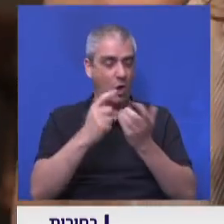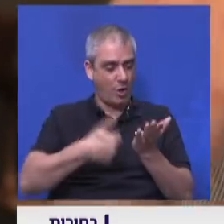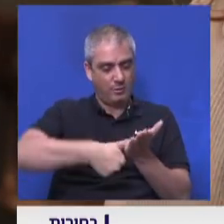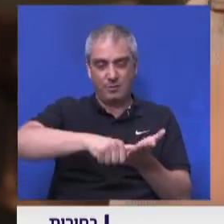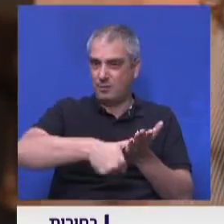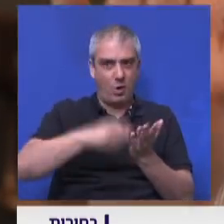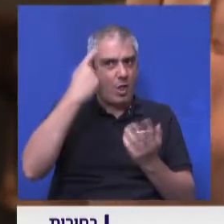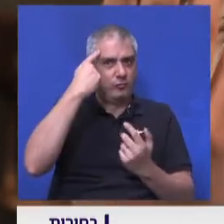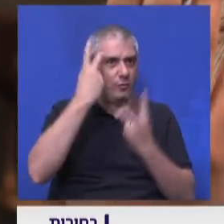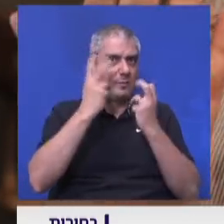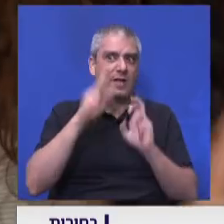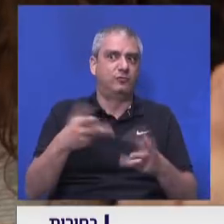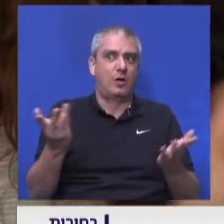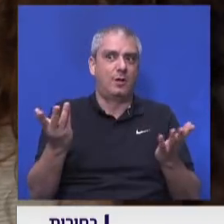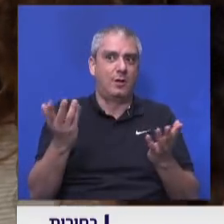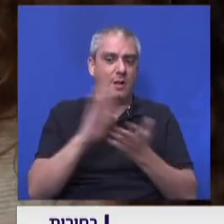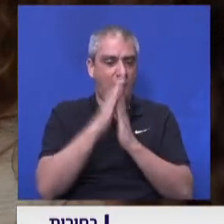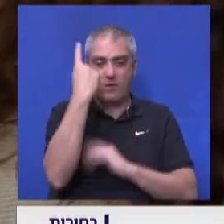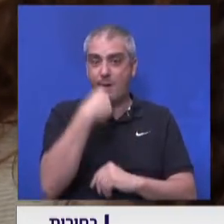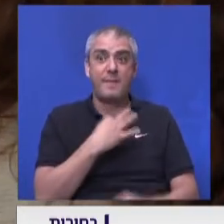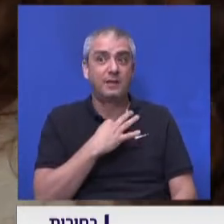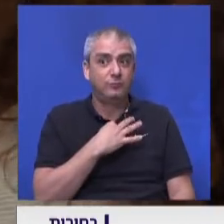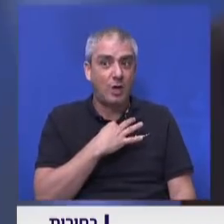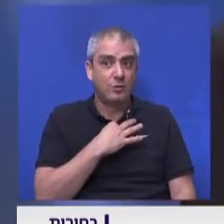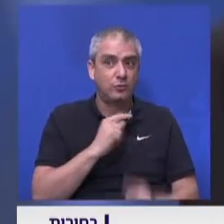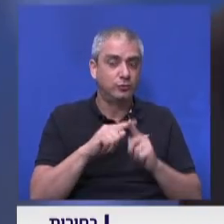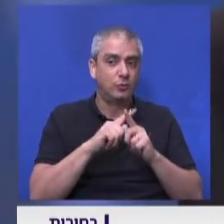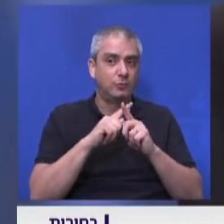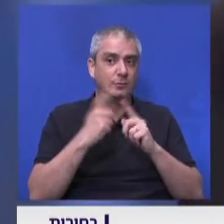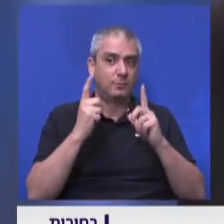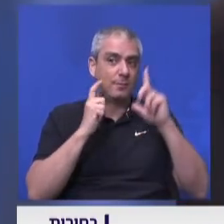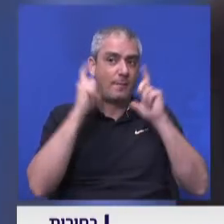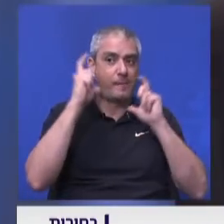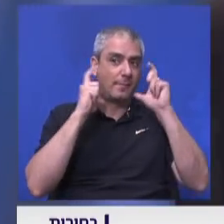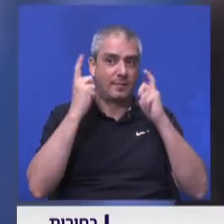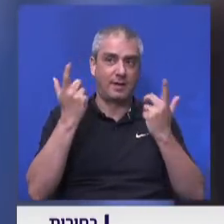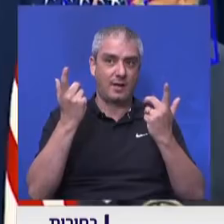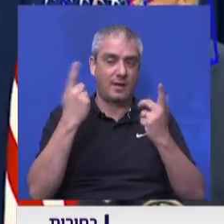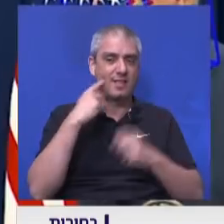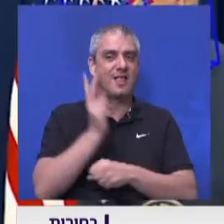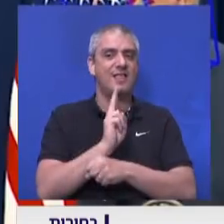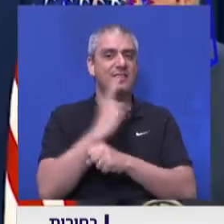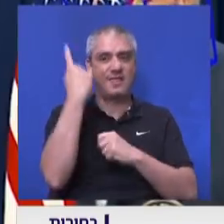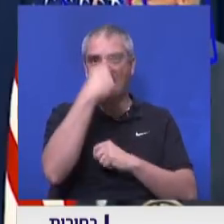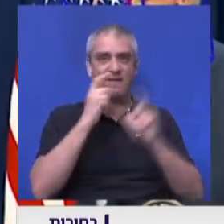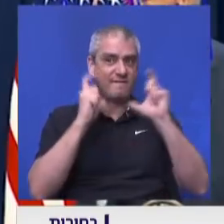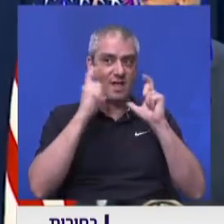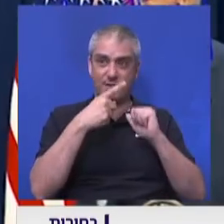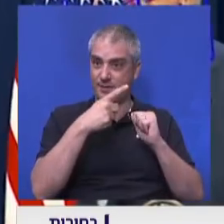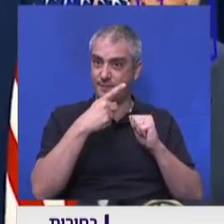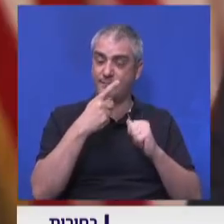יהיה בעצם להפוך את הפנים שלנו לסוג של מימיקה, מה שנקרא דיפ פייק. דיפ פייק טכנולוגי can also